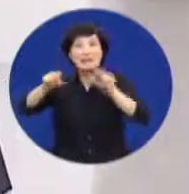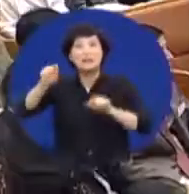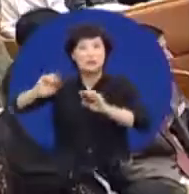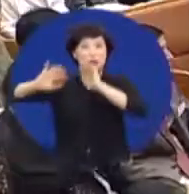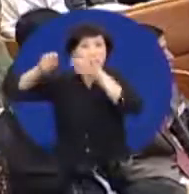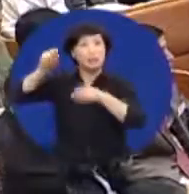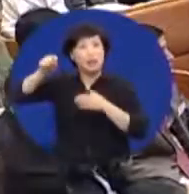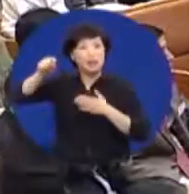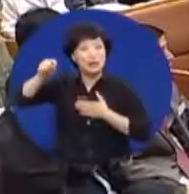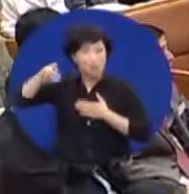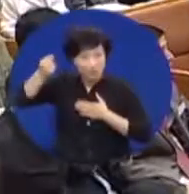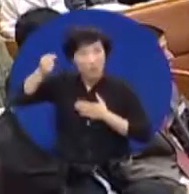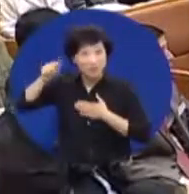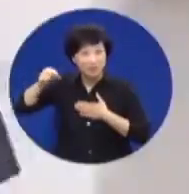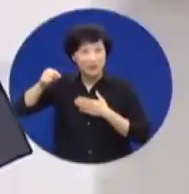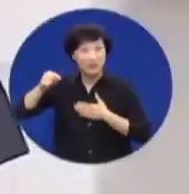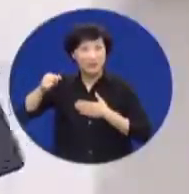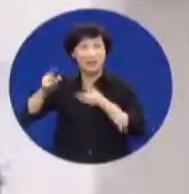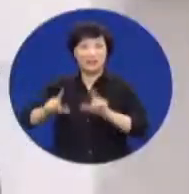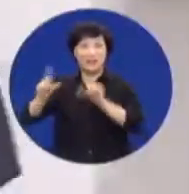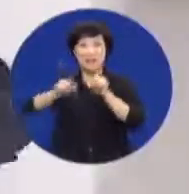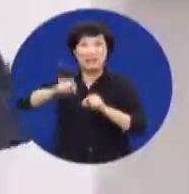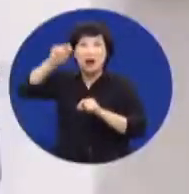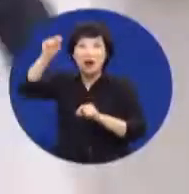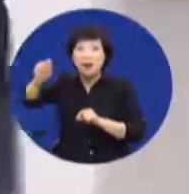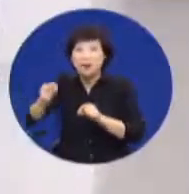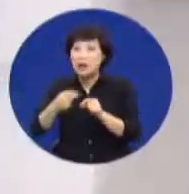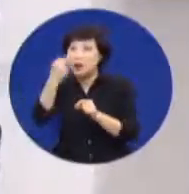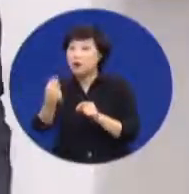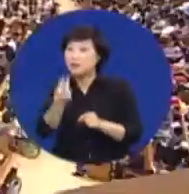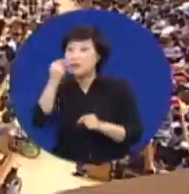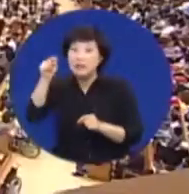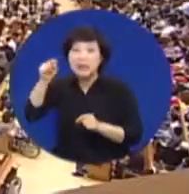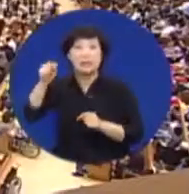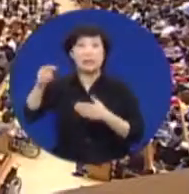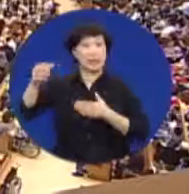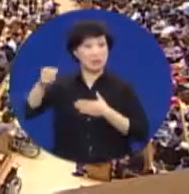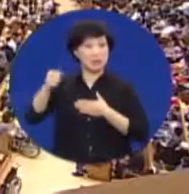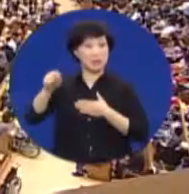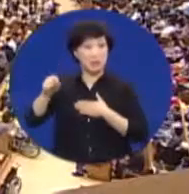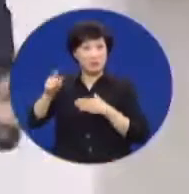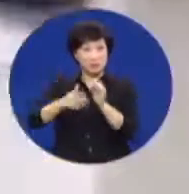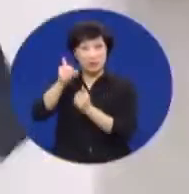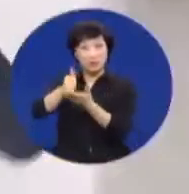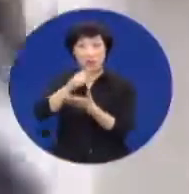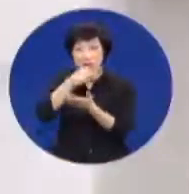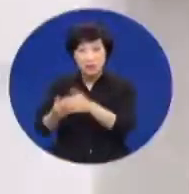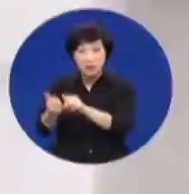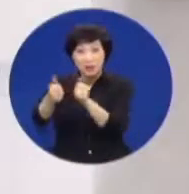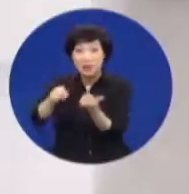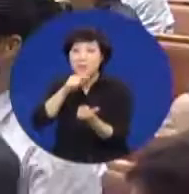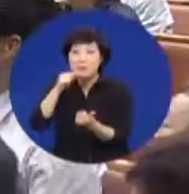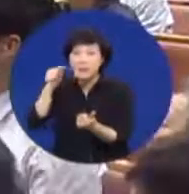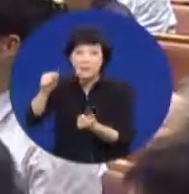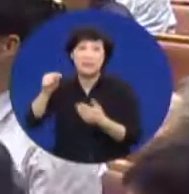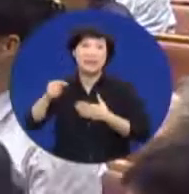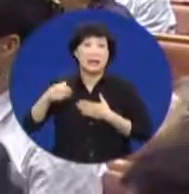있어. 영원히 살 영생이 남아 있어. 예수님이 흘리신 피야.